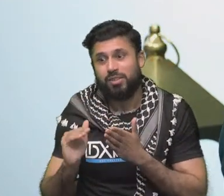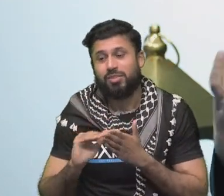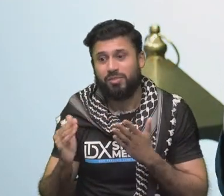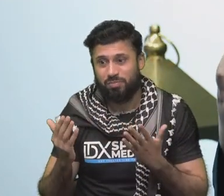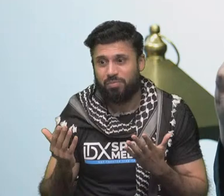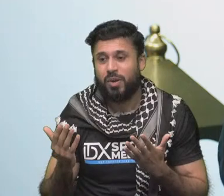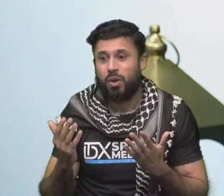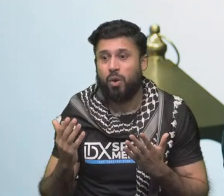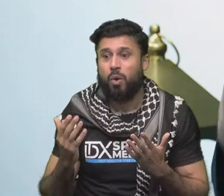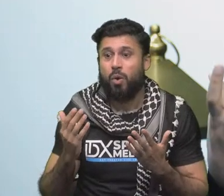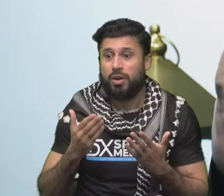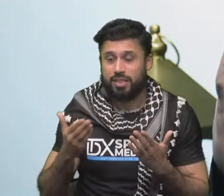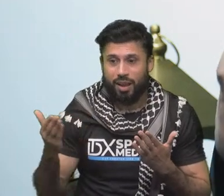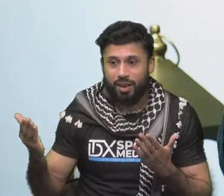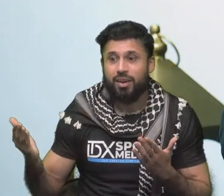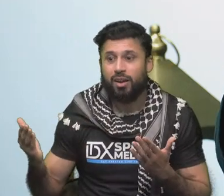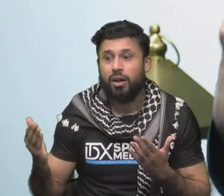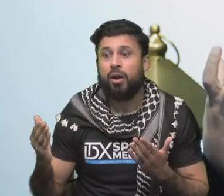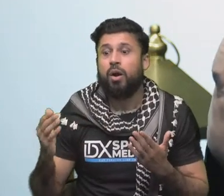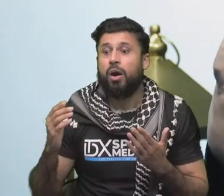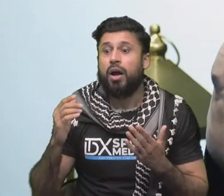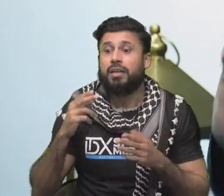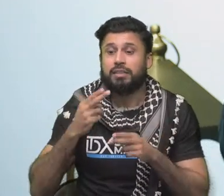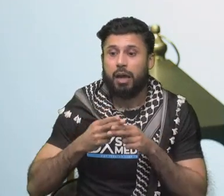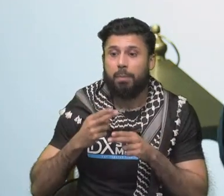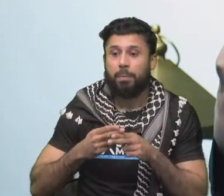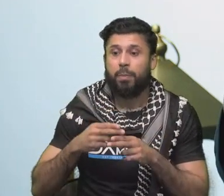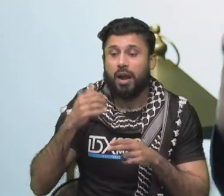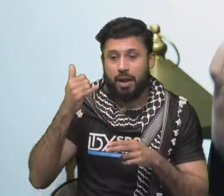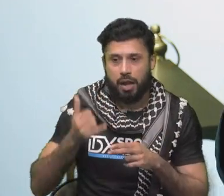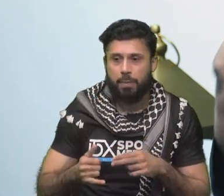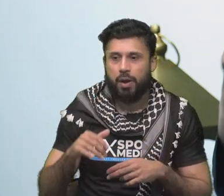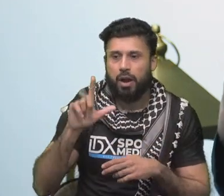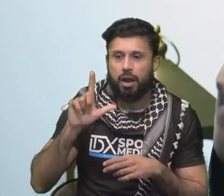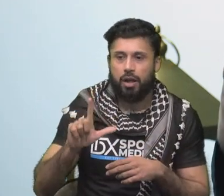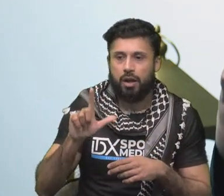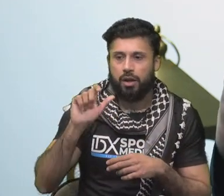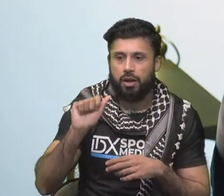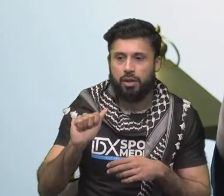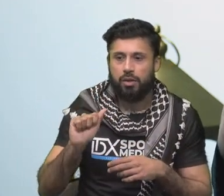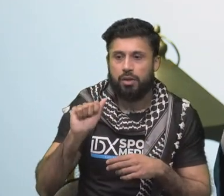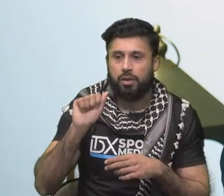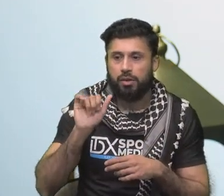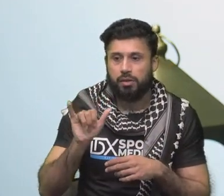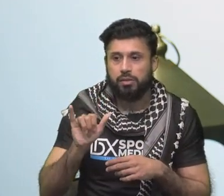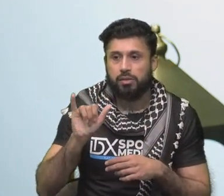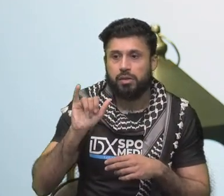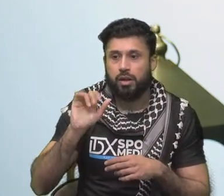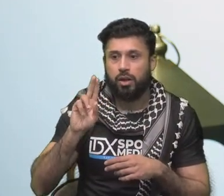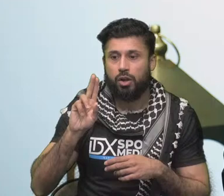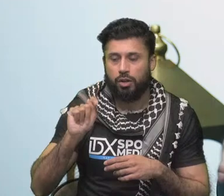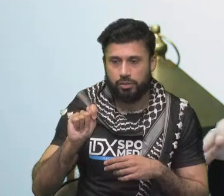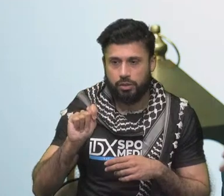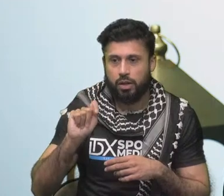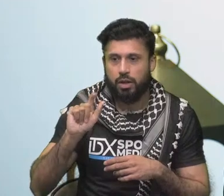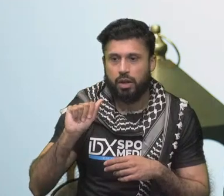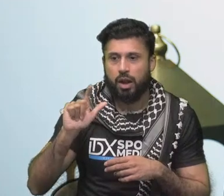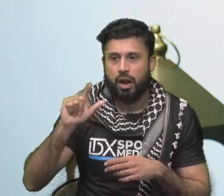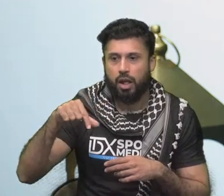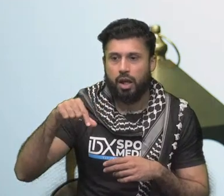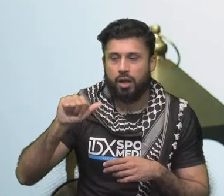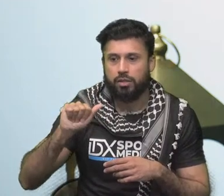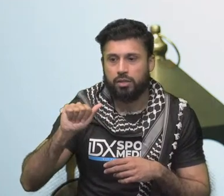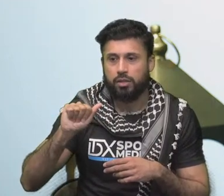of the meanings of its name, لِقَدْرِهَا, right? It's estimation. You did not give Allah its due estimation. And the part that shook me in this